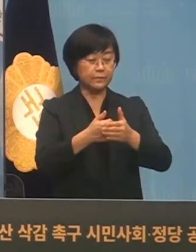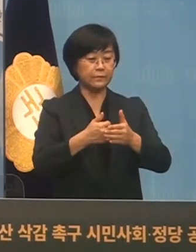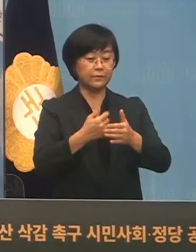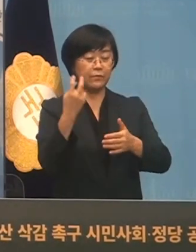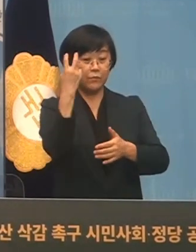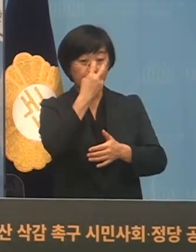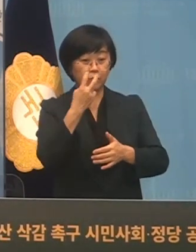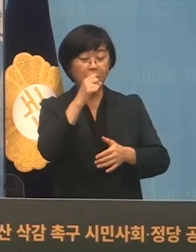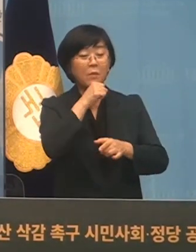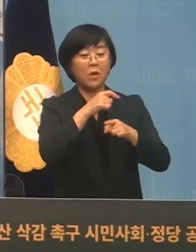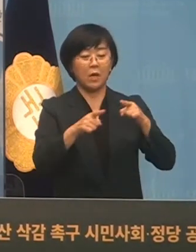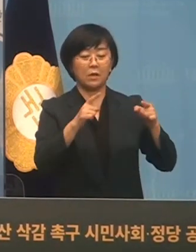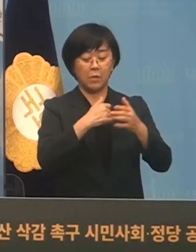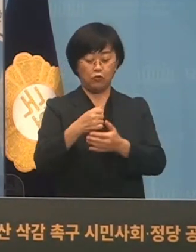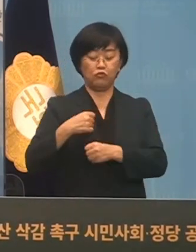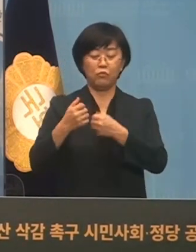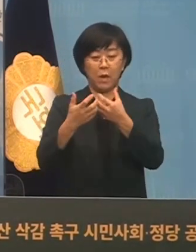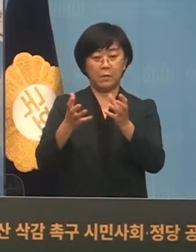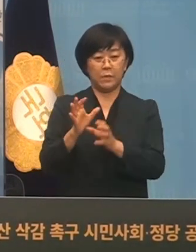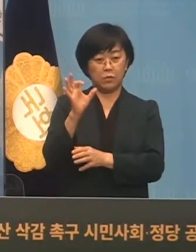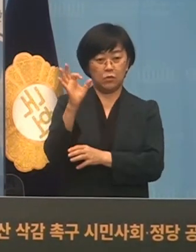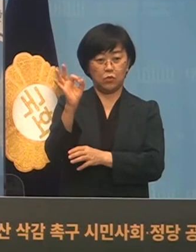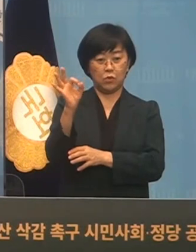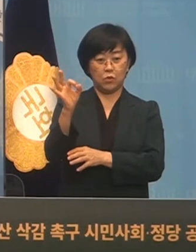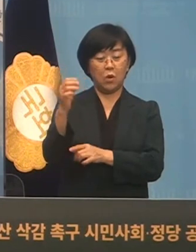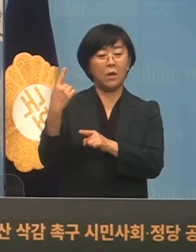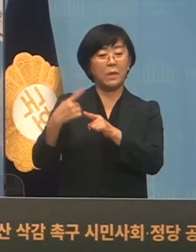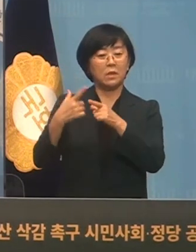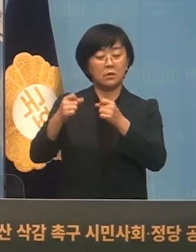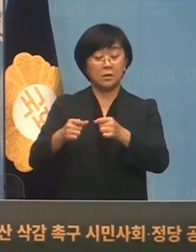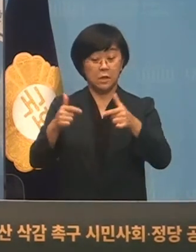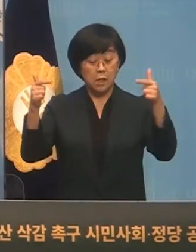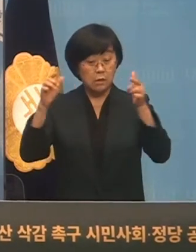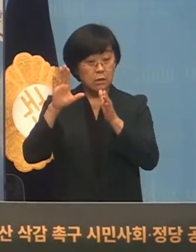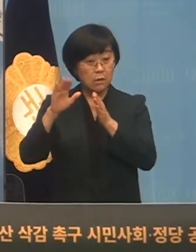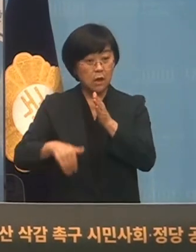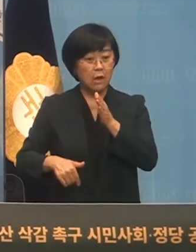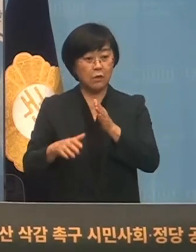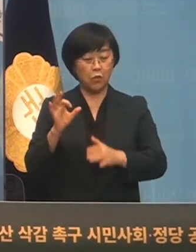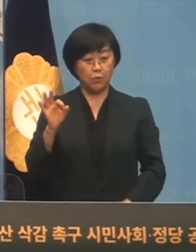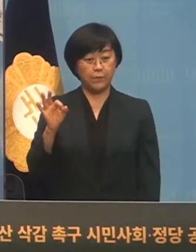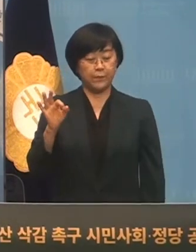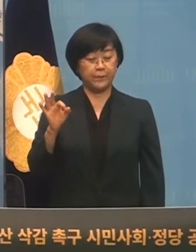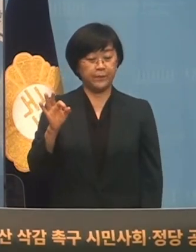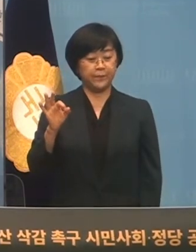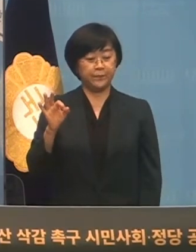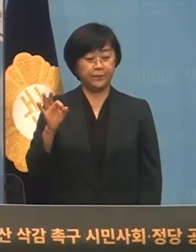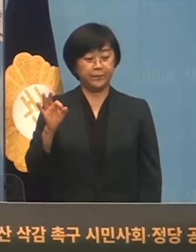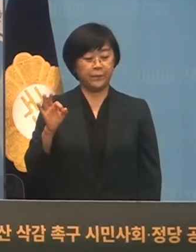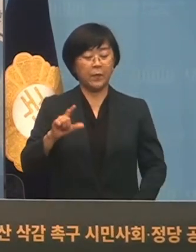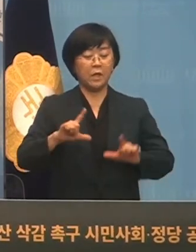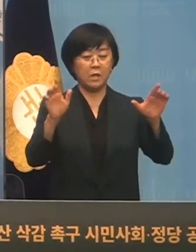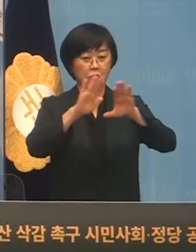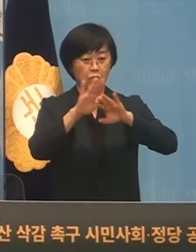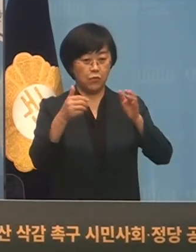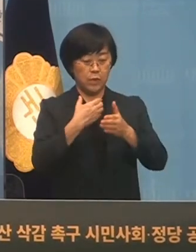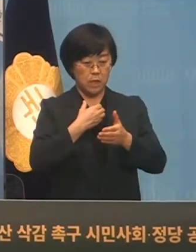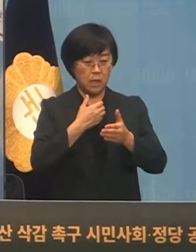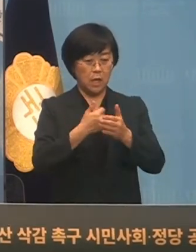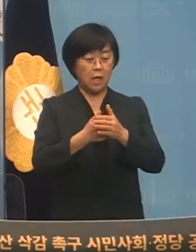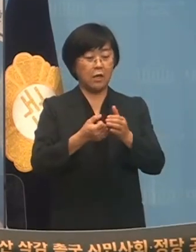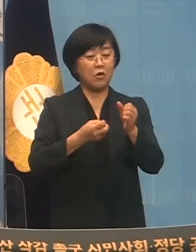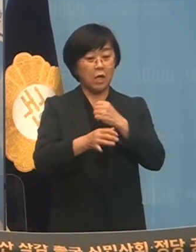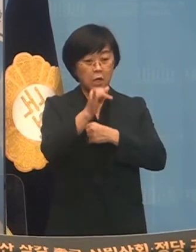국방비도 결코 예외가 될 수 없습니다. 그럼 국방비를 증액하는 과정에서 얼마나 기후위기에 영향을 미치고 탄소를